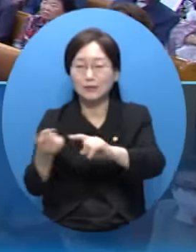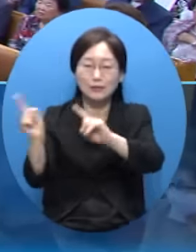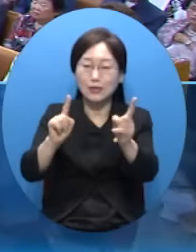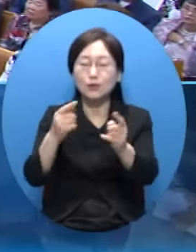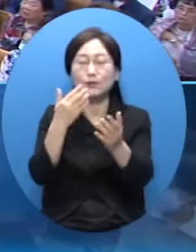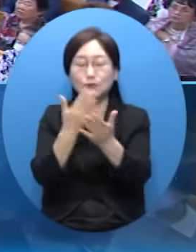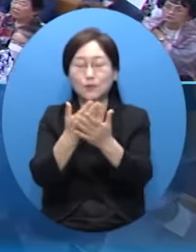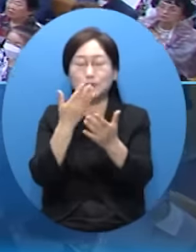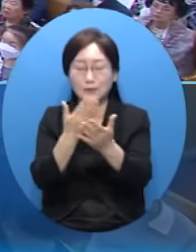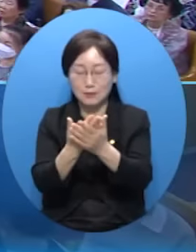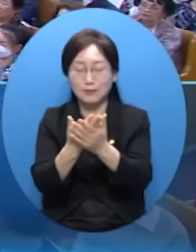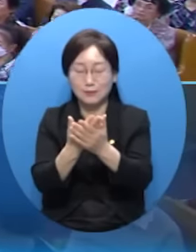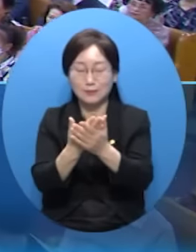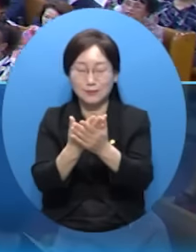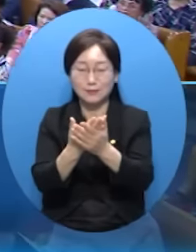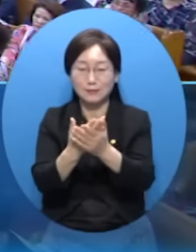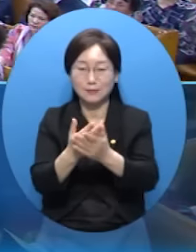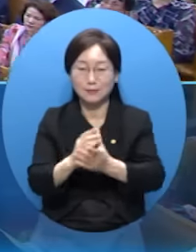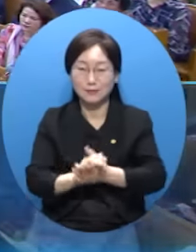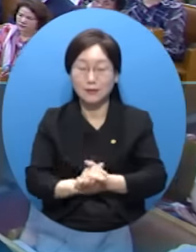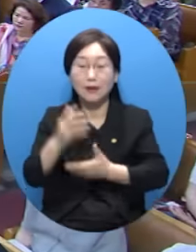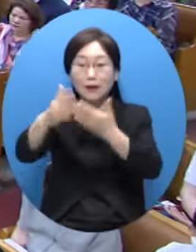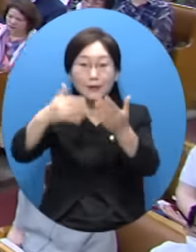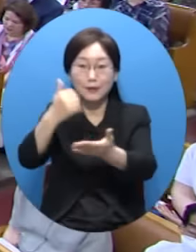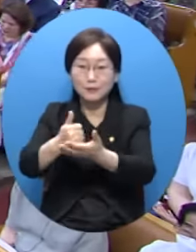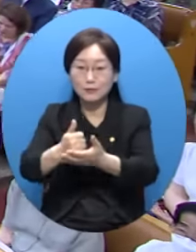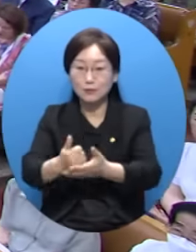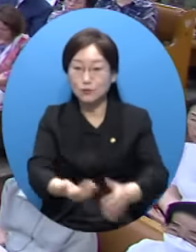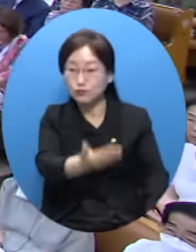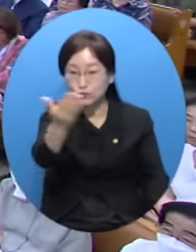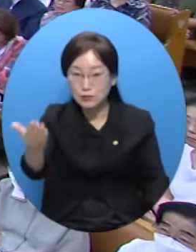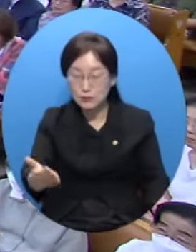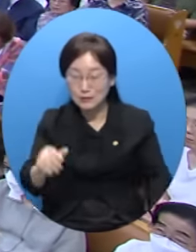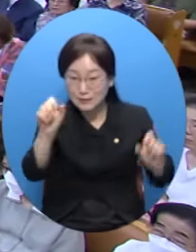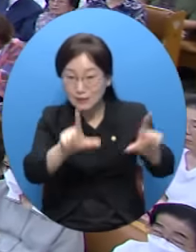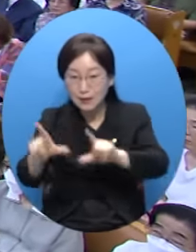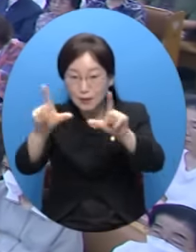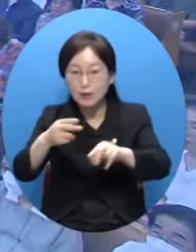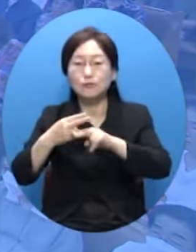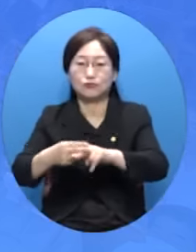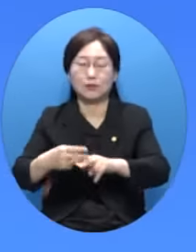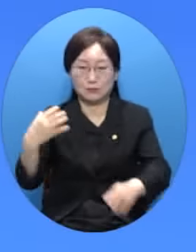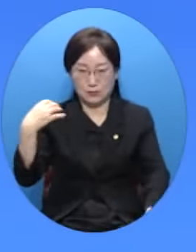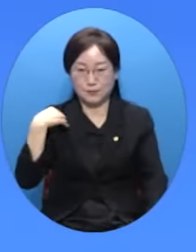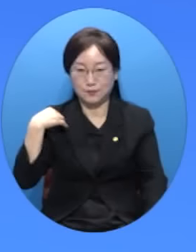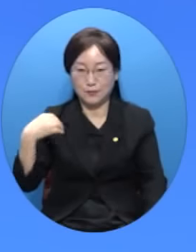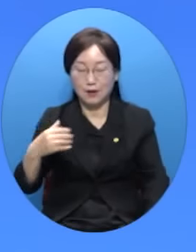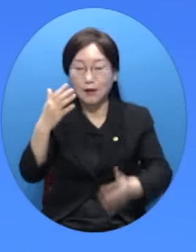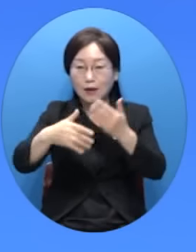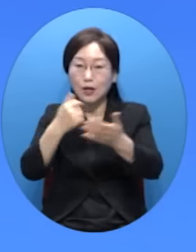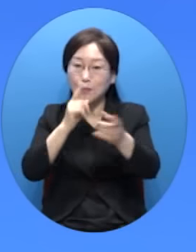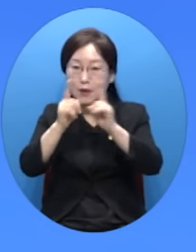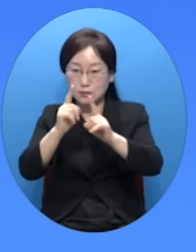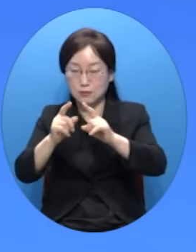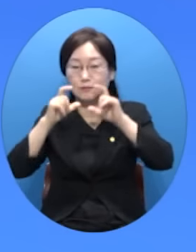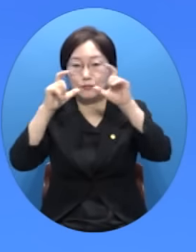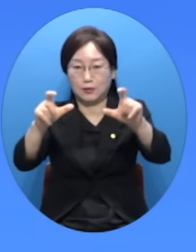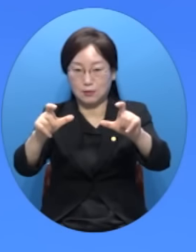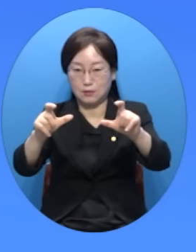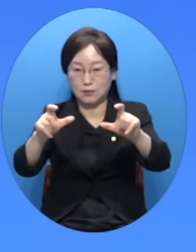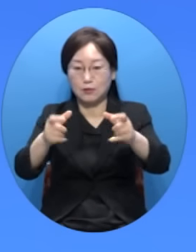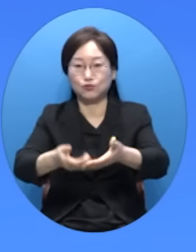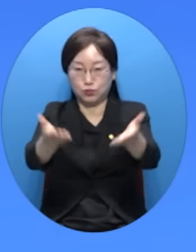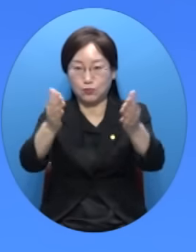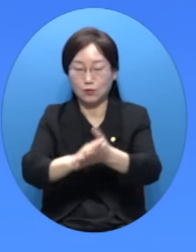살려 주옵소서. 하나님께서 우리 일생을 주관하시는 것입니다. 하나님께서 우리에게 말씀을 통하여 말씀하여